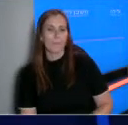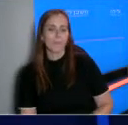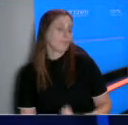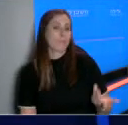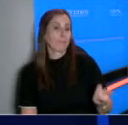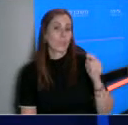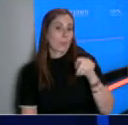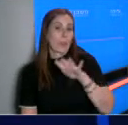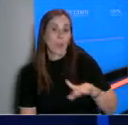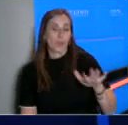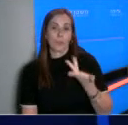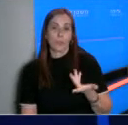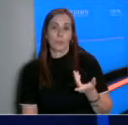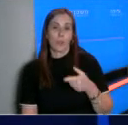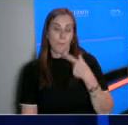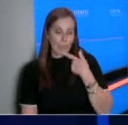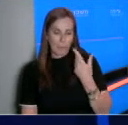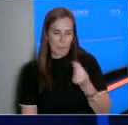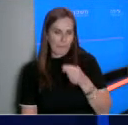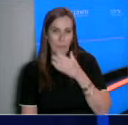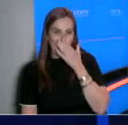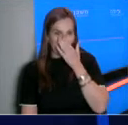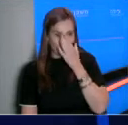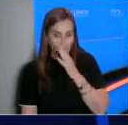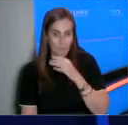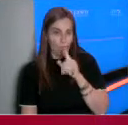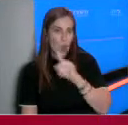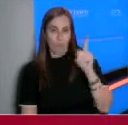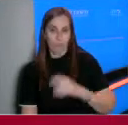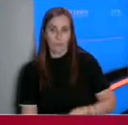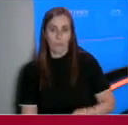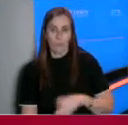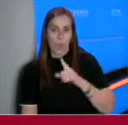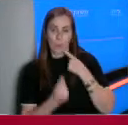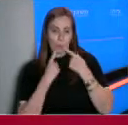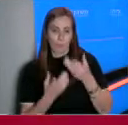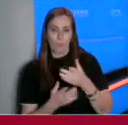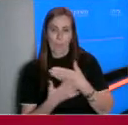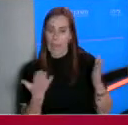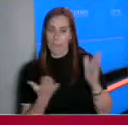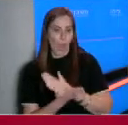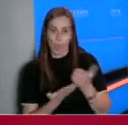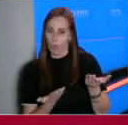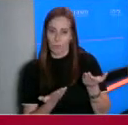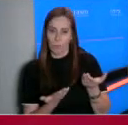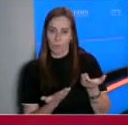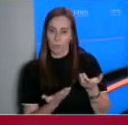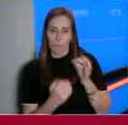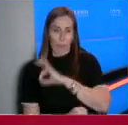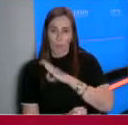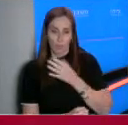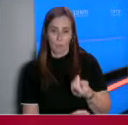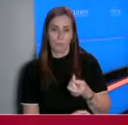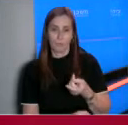שמגיע מהשכונה, והוא בכלל מדברים איתו על הדברים האלה? לא, לא מדברים איתם, אין להם הכנות בתיכונים,